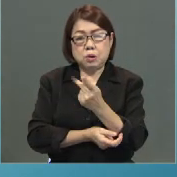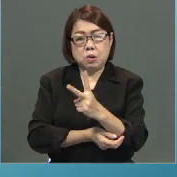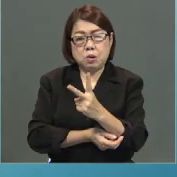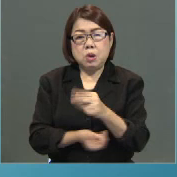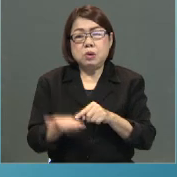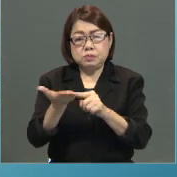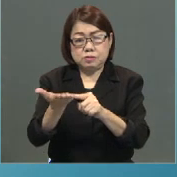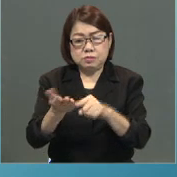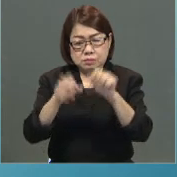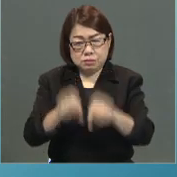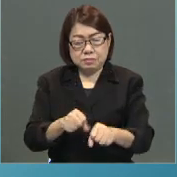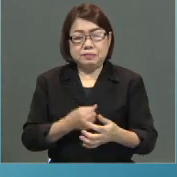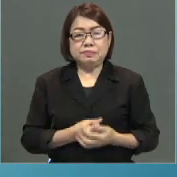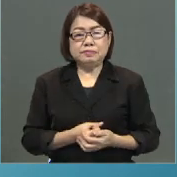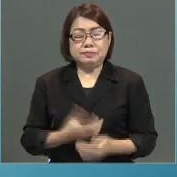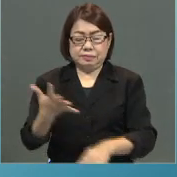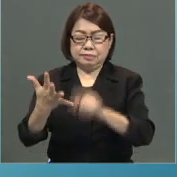ดูหนัง 1